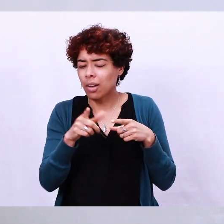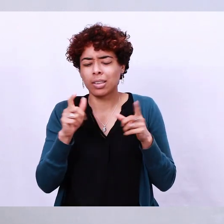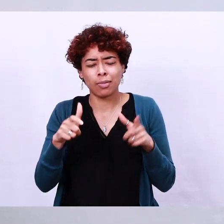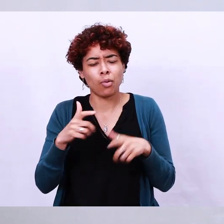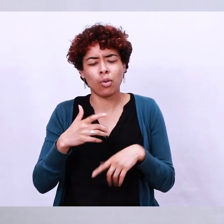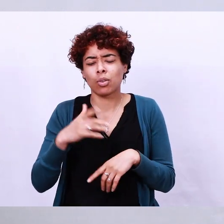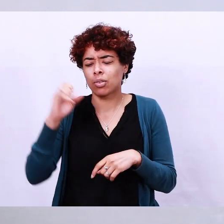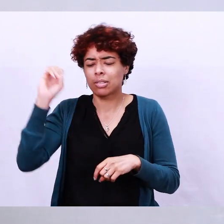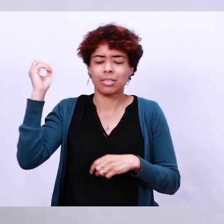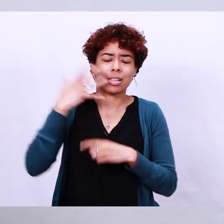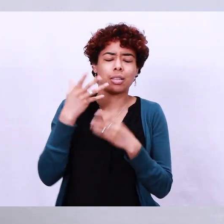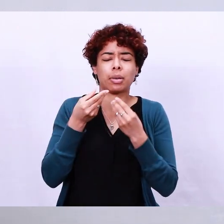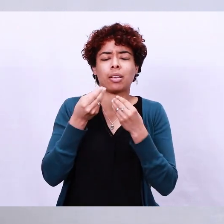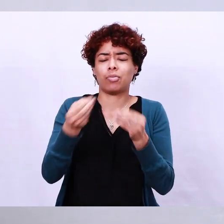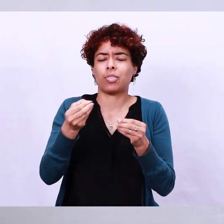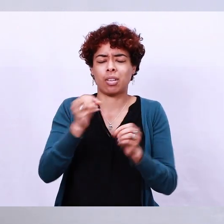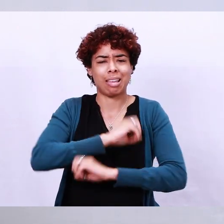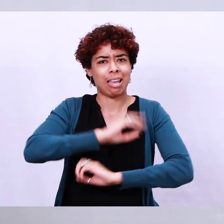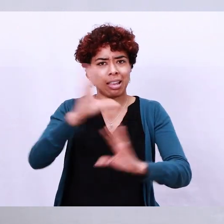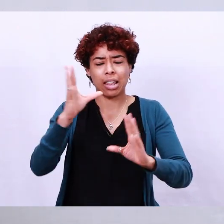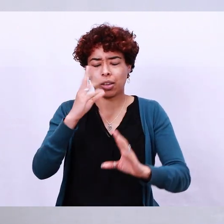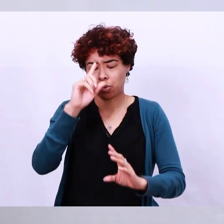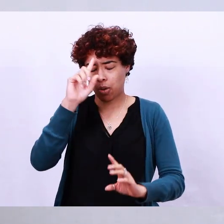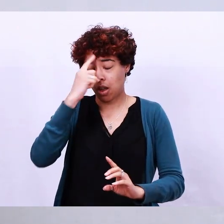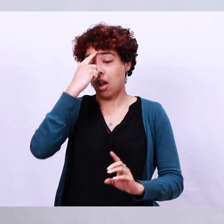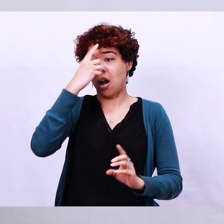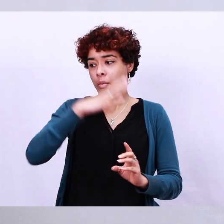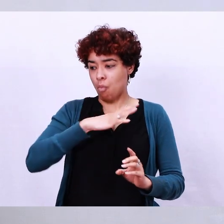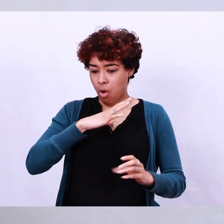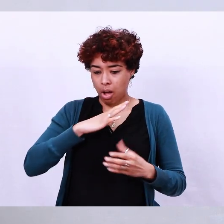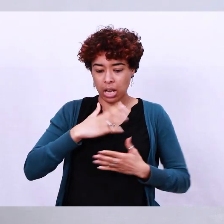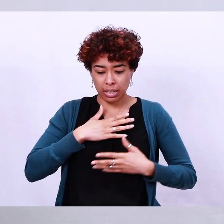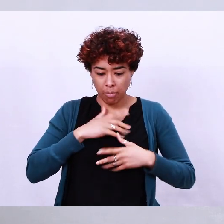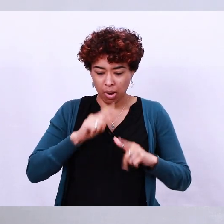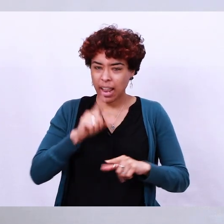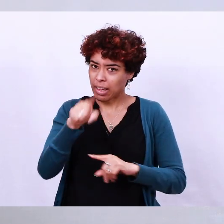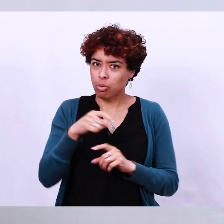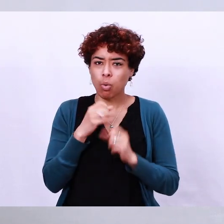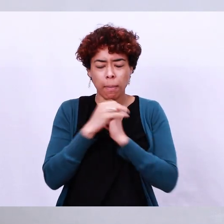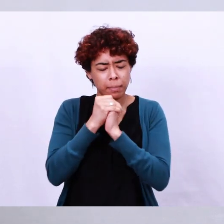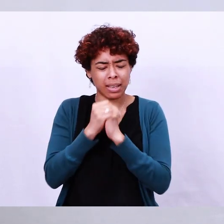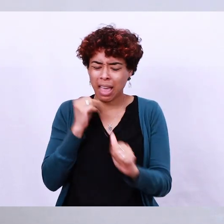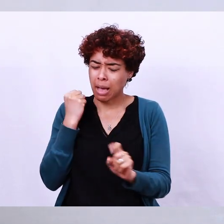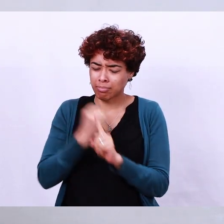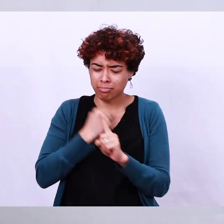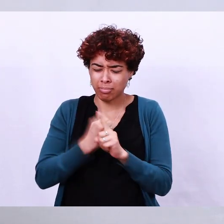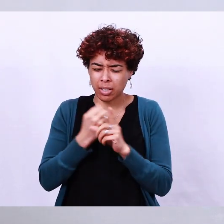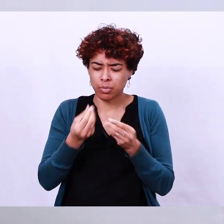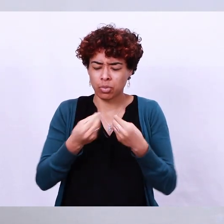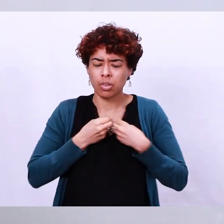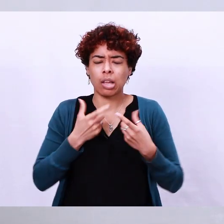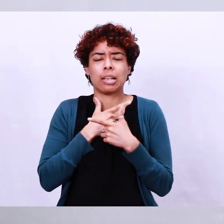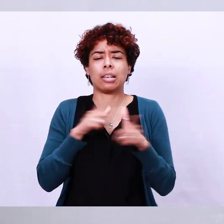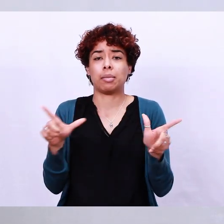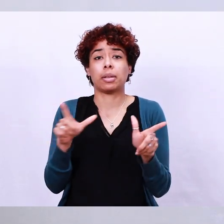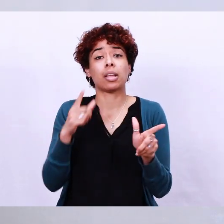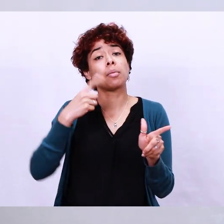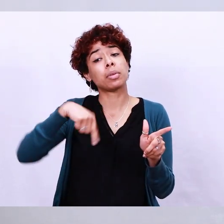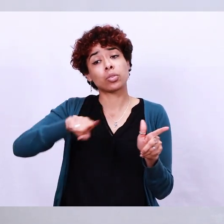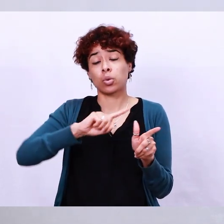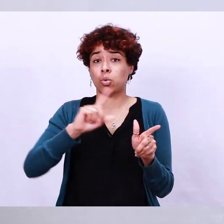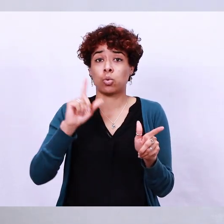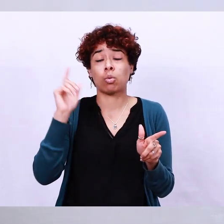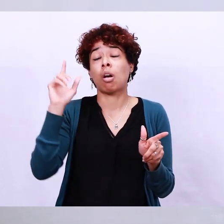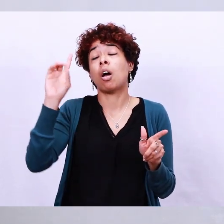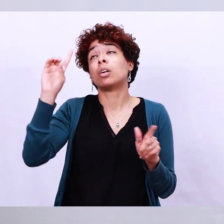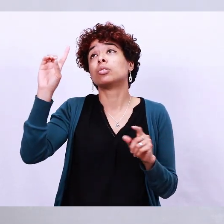lumière par le Saint-Esprit, que tu puisses en prendre conscience et le combattre dans la prière, afin que tu en sois libéré, parce que c'est pour la liberté que Christ